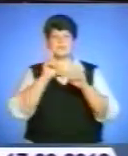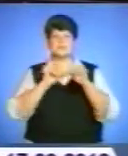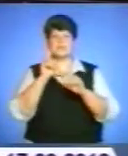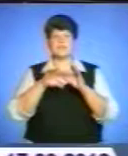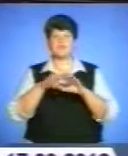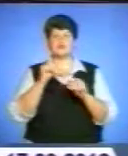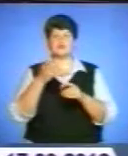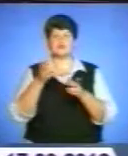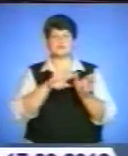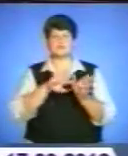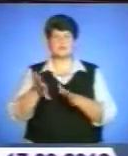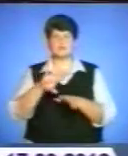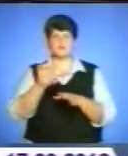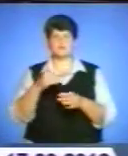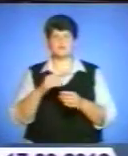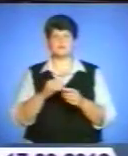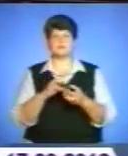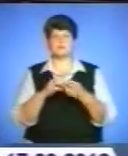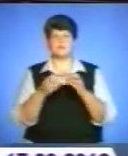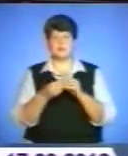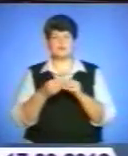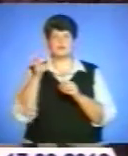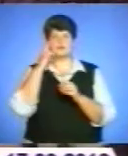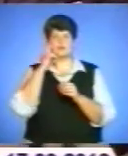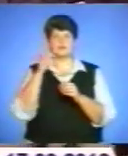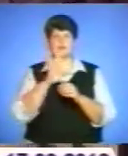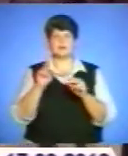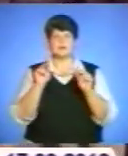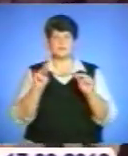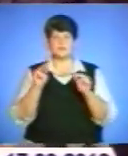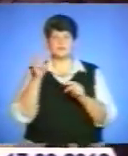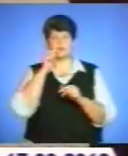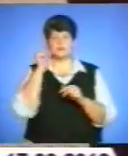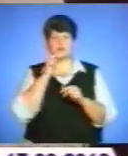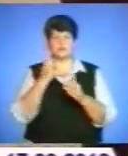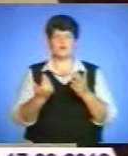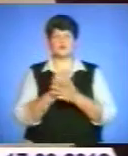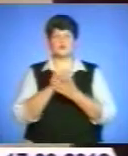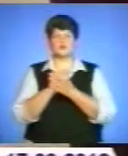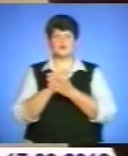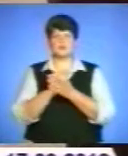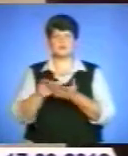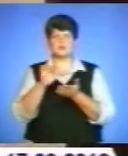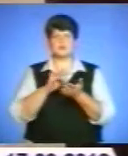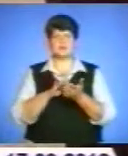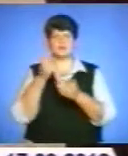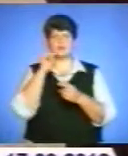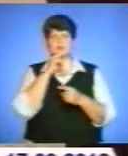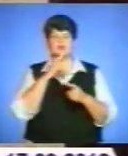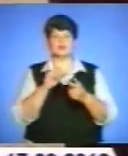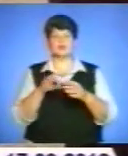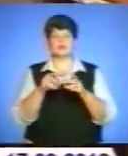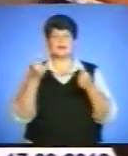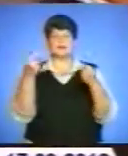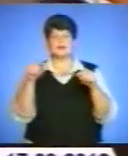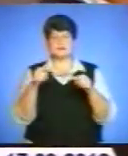щодо недемократичності України. Деталі у сюжеті. Європейський Союз став новим центром економічної кризи, заявив під час ялтинської зустрічі